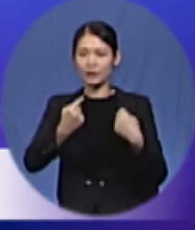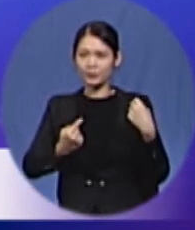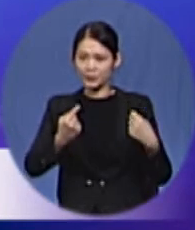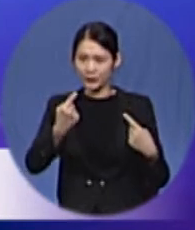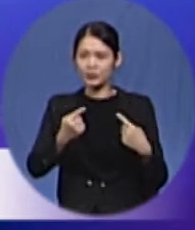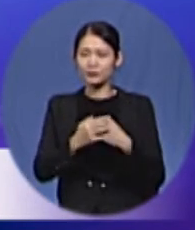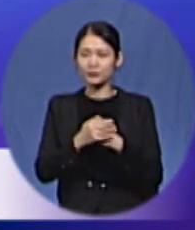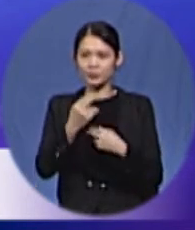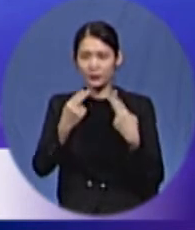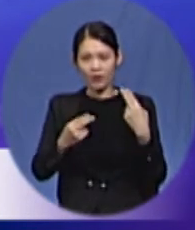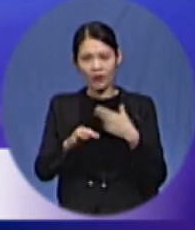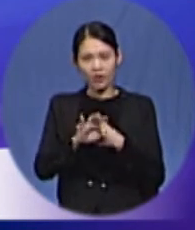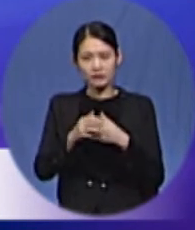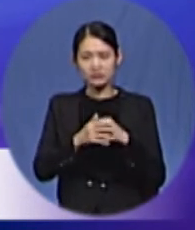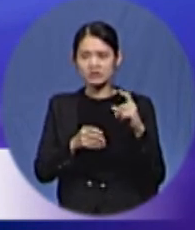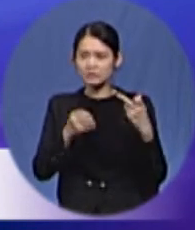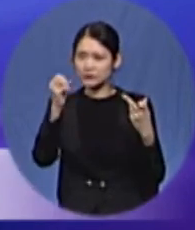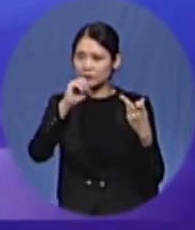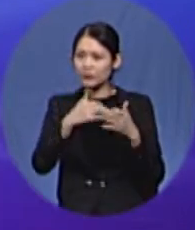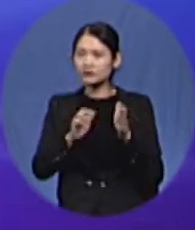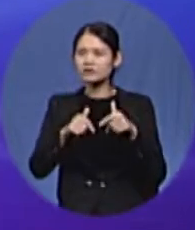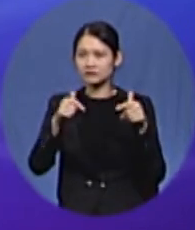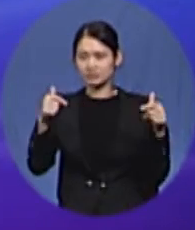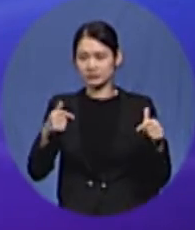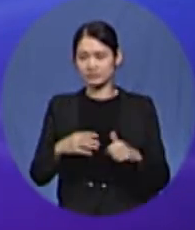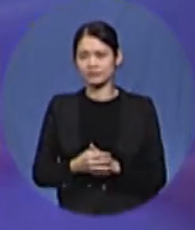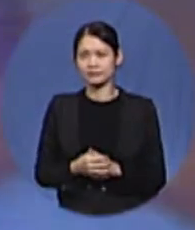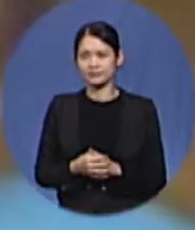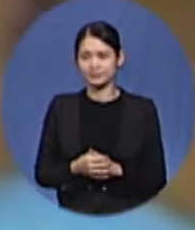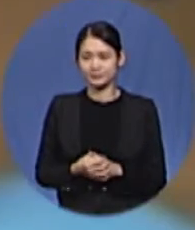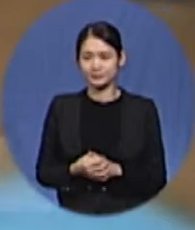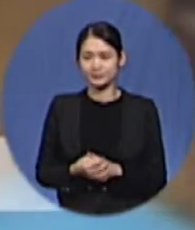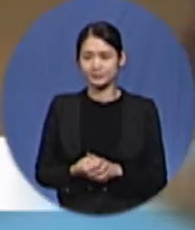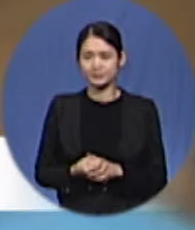17%나 늘어난 것으로 나타났습니다.